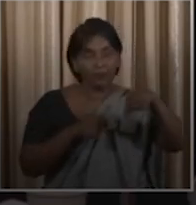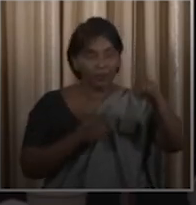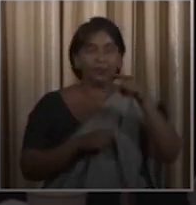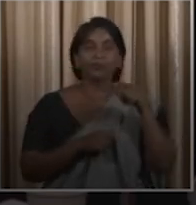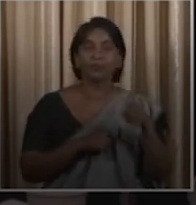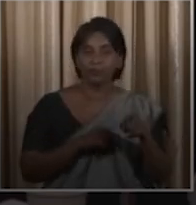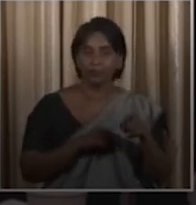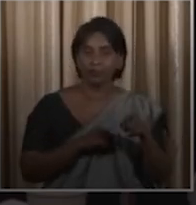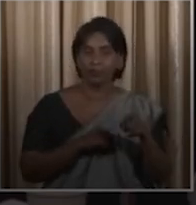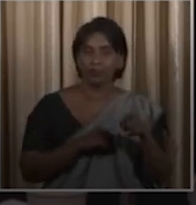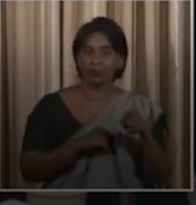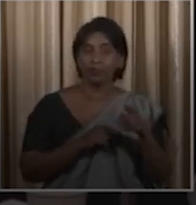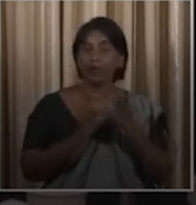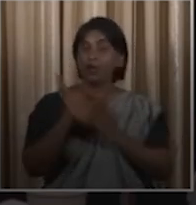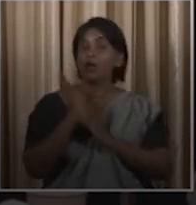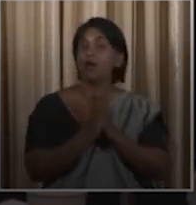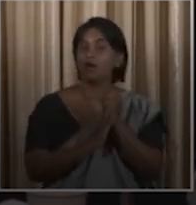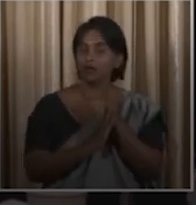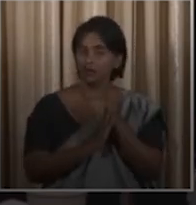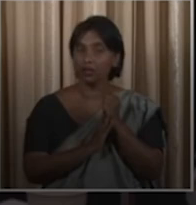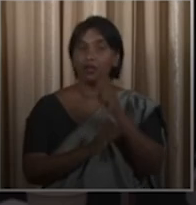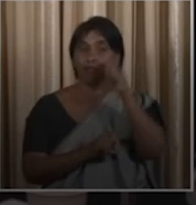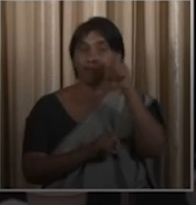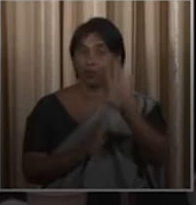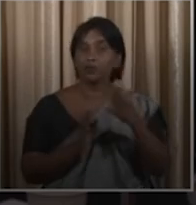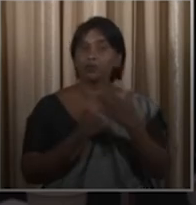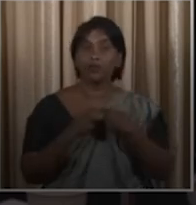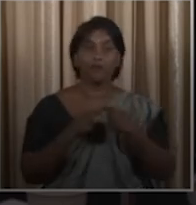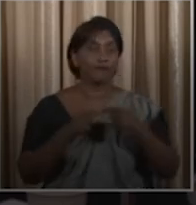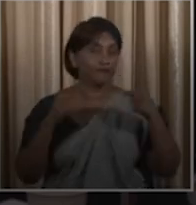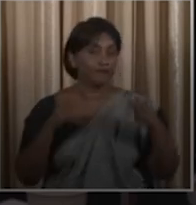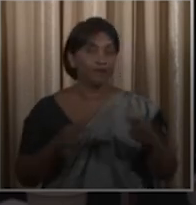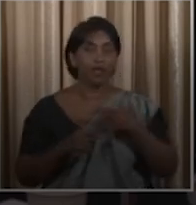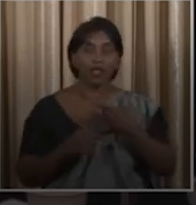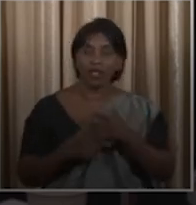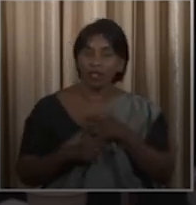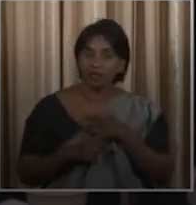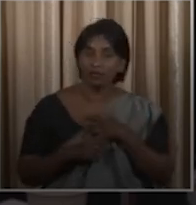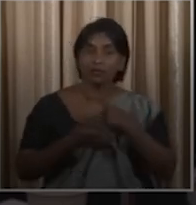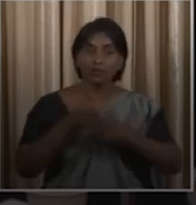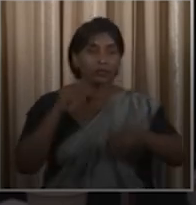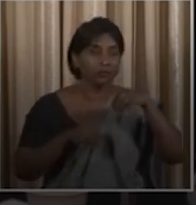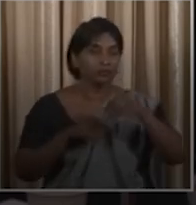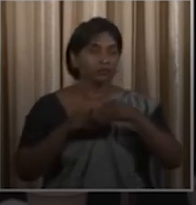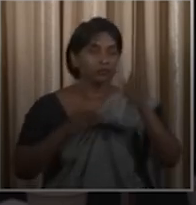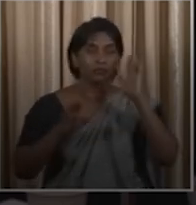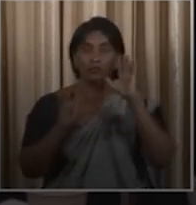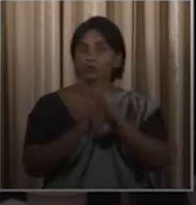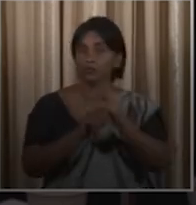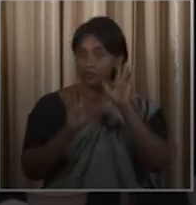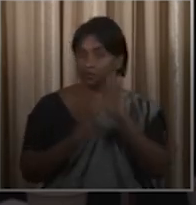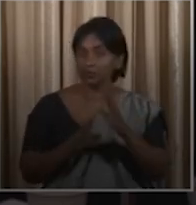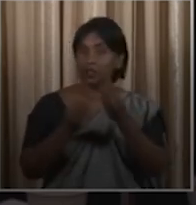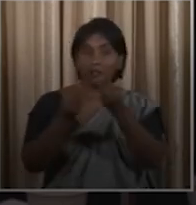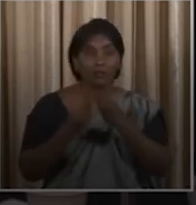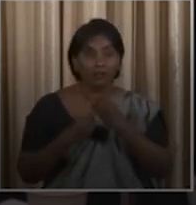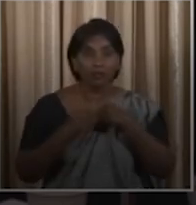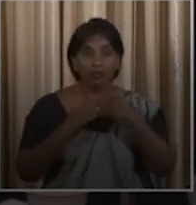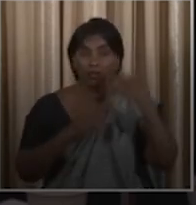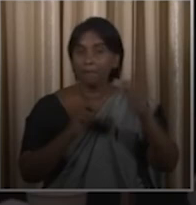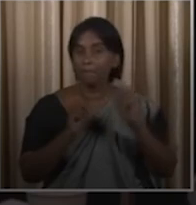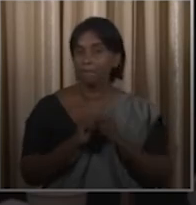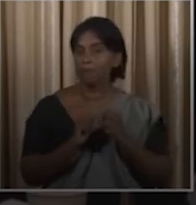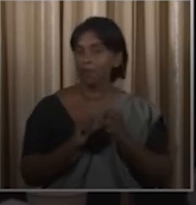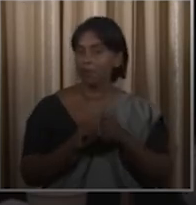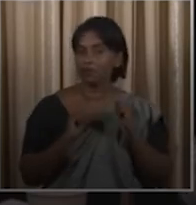අයිතිය ජනතාවගේ තමන්ගේ විරෝධය තමන්ගේ හැඟීම මැතිවරණය කරා ප්‍රකාශනපත් කරගන්න දෙන්නේ නැත්නම් ඇති වෙන ව්‍යසනය මොකද්ද කියලා අපිට තියෙන